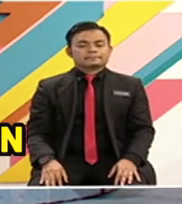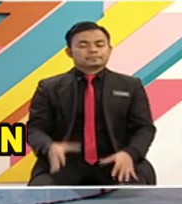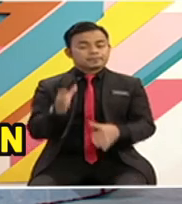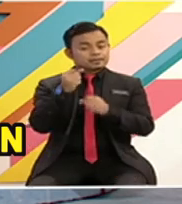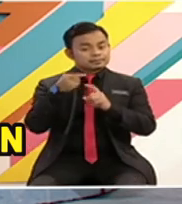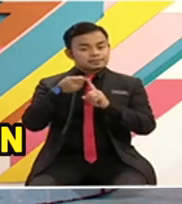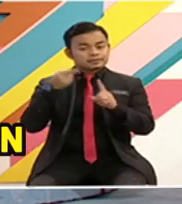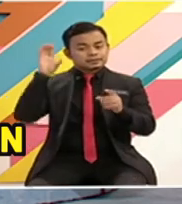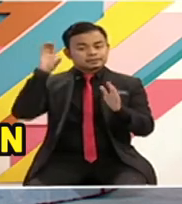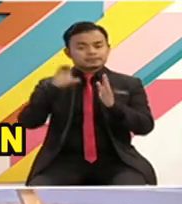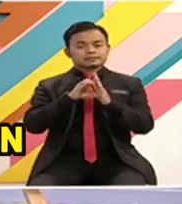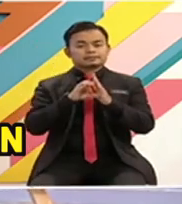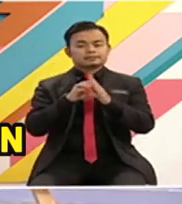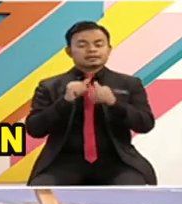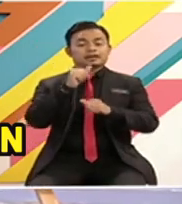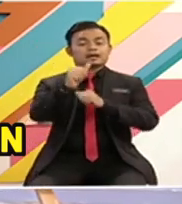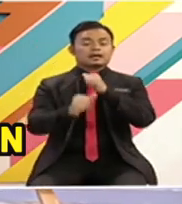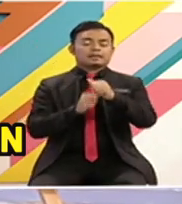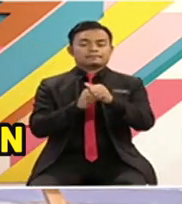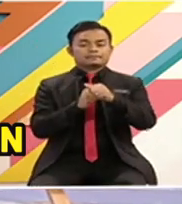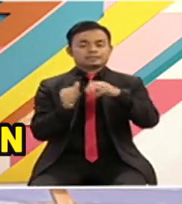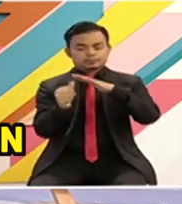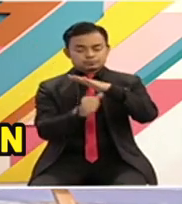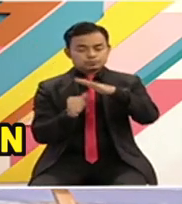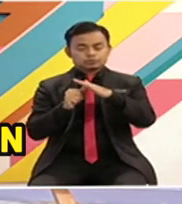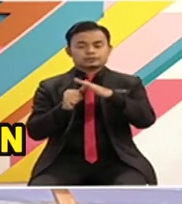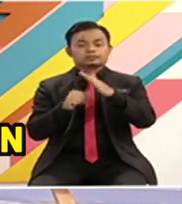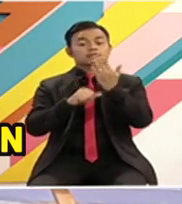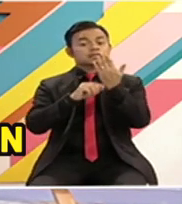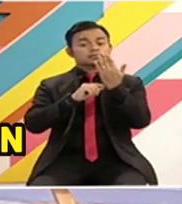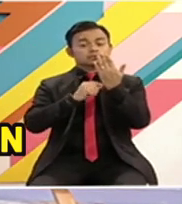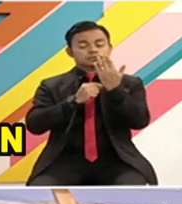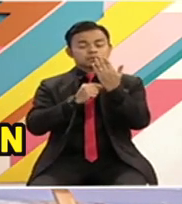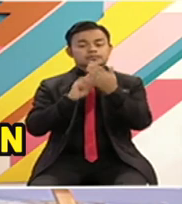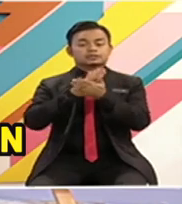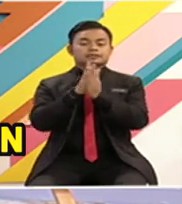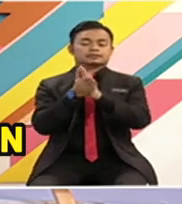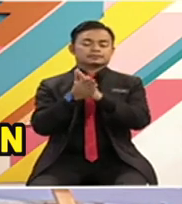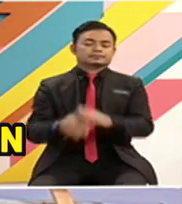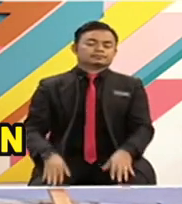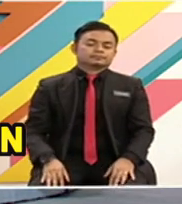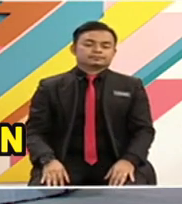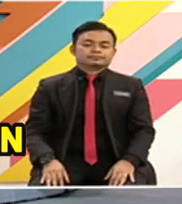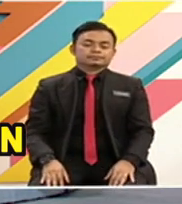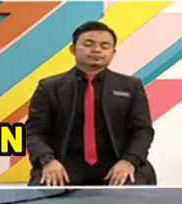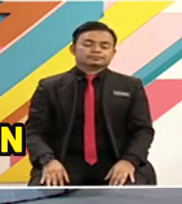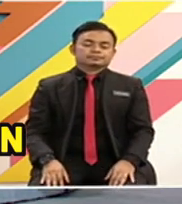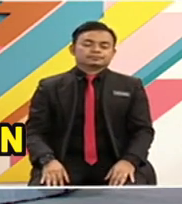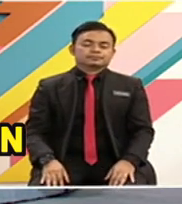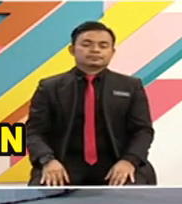yang ini daripada alam semulajadi Oke empat macam keliru Sebenarnya contrave ya betul tanya-tanya letusannya